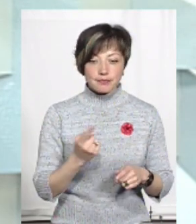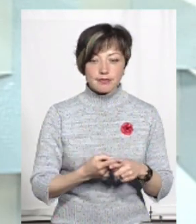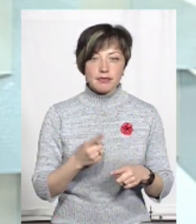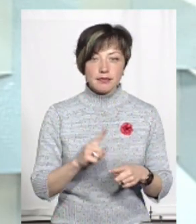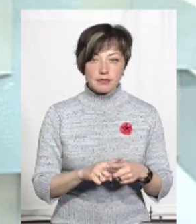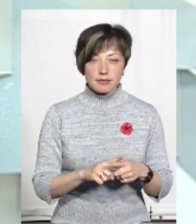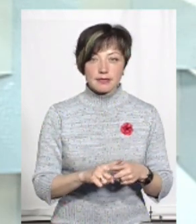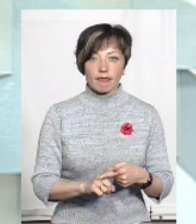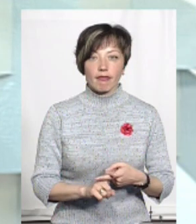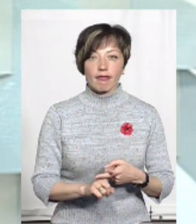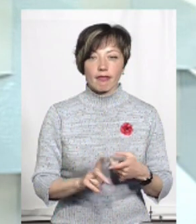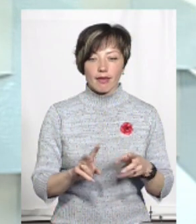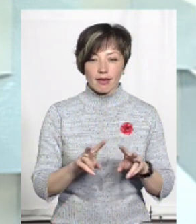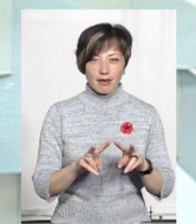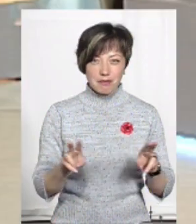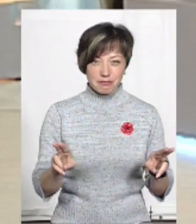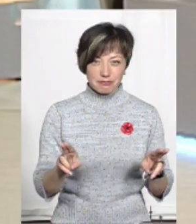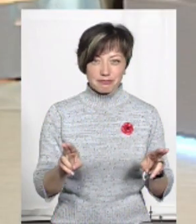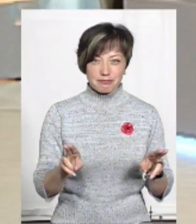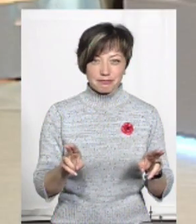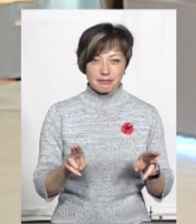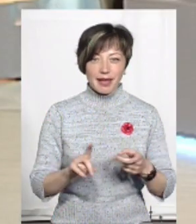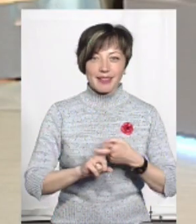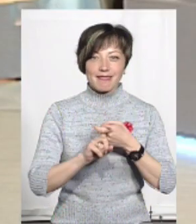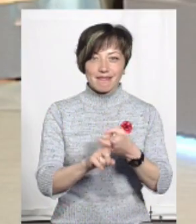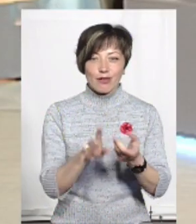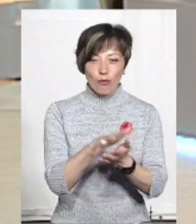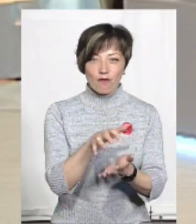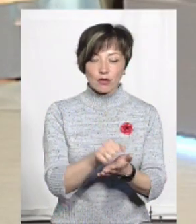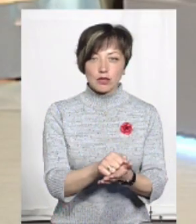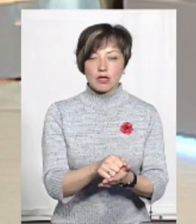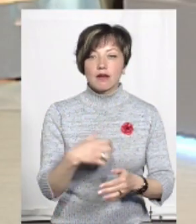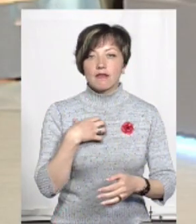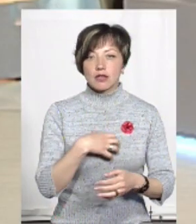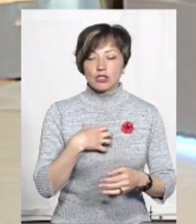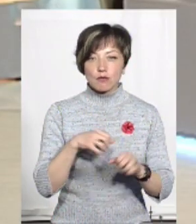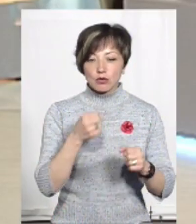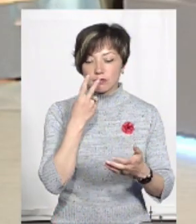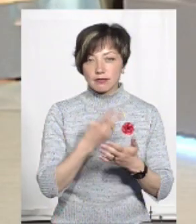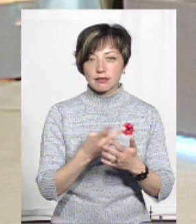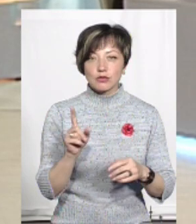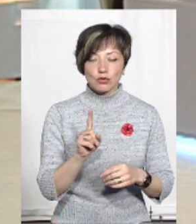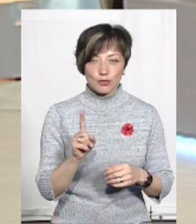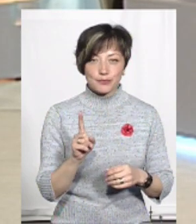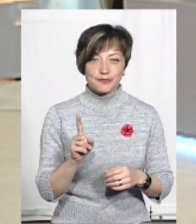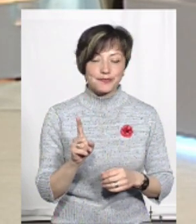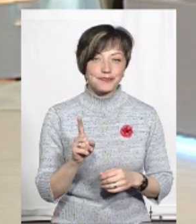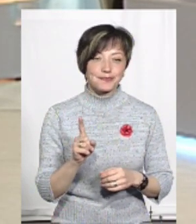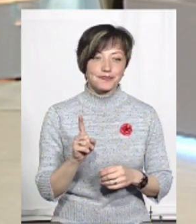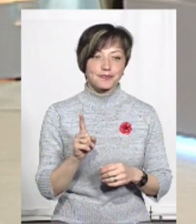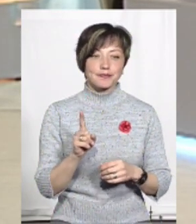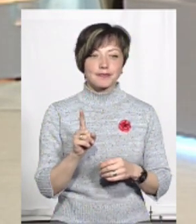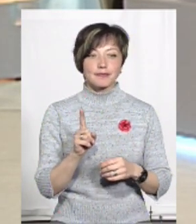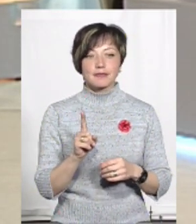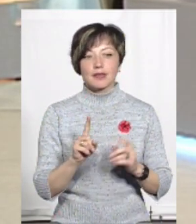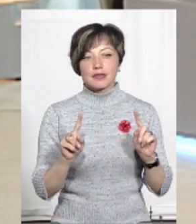цій інфікованості, про яку я сказав, такий важливий теоретичний конструкт можна розгледіти. Що чому ми